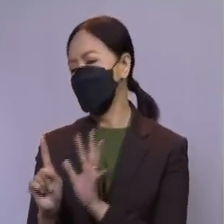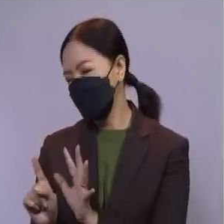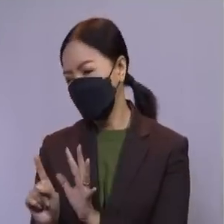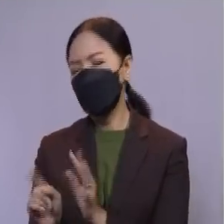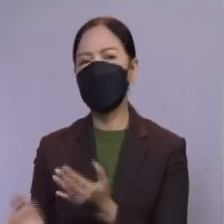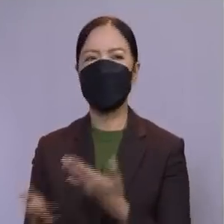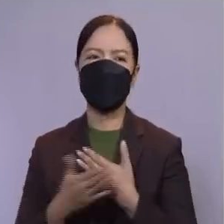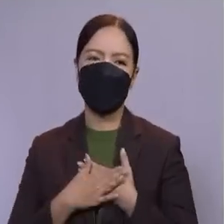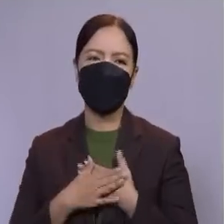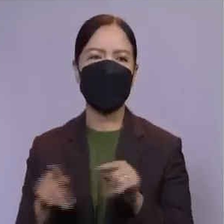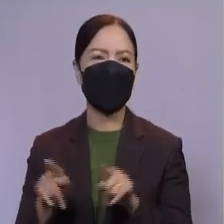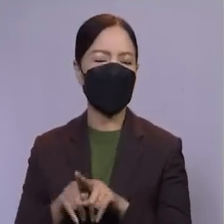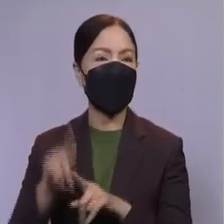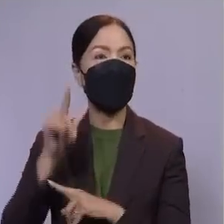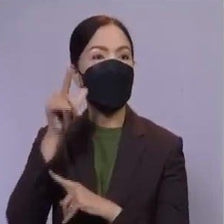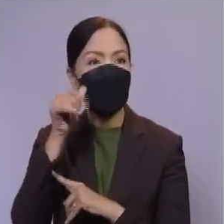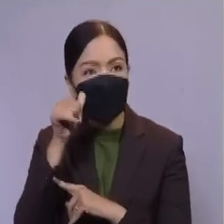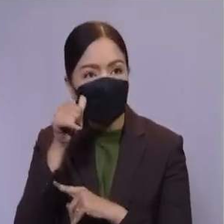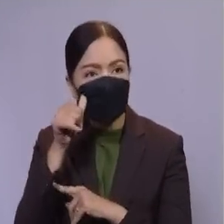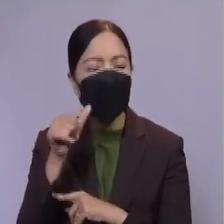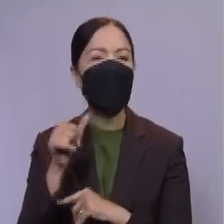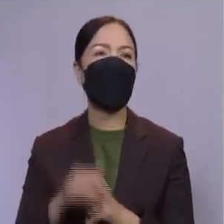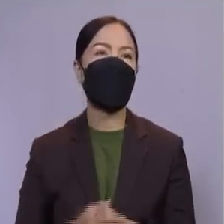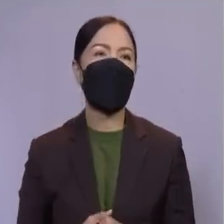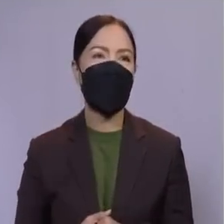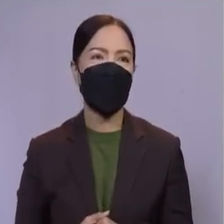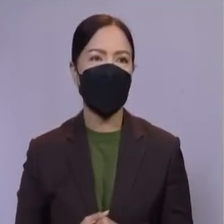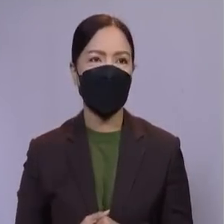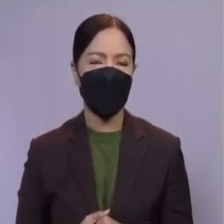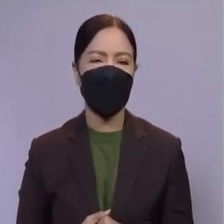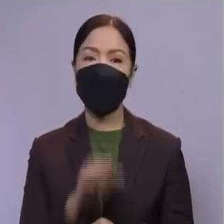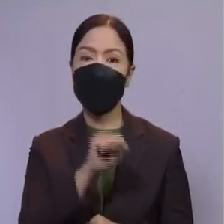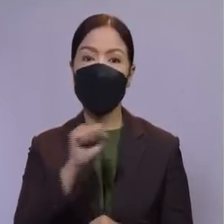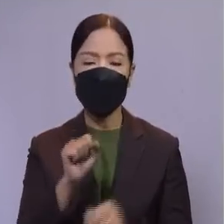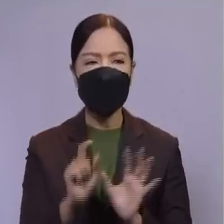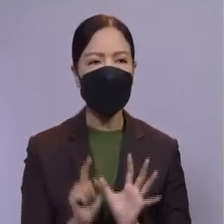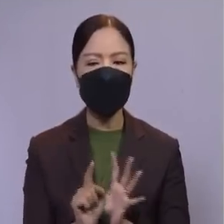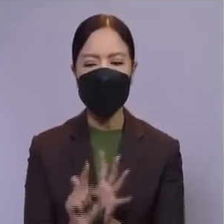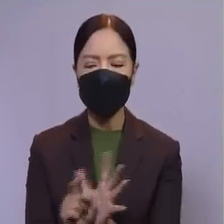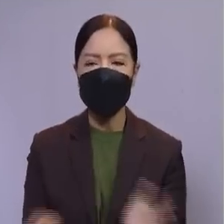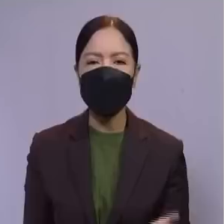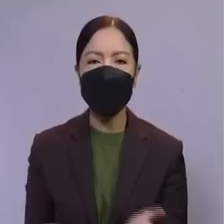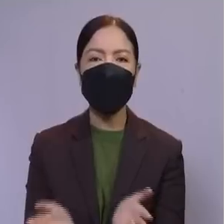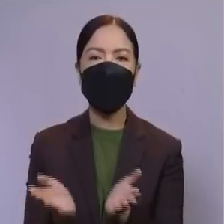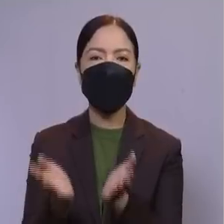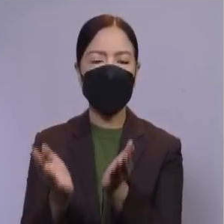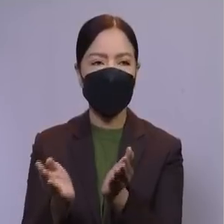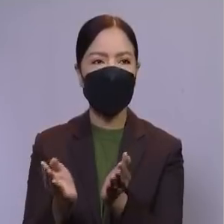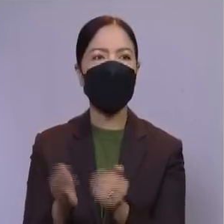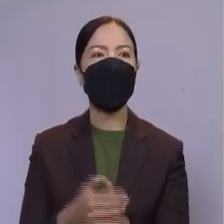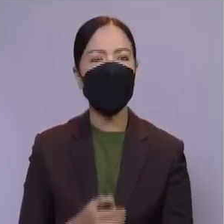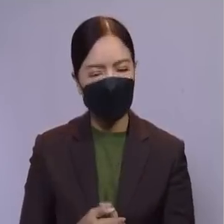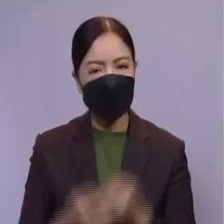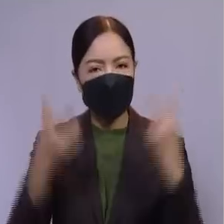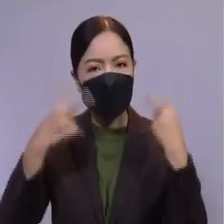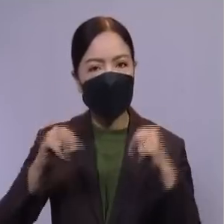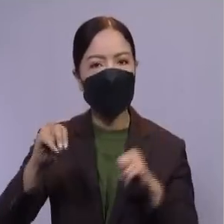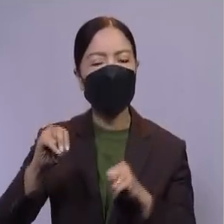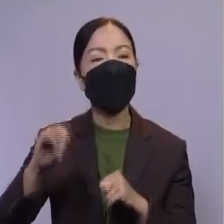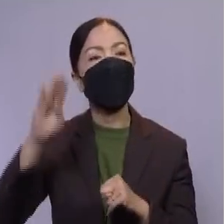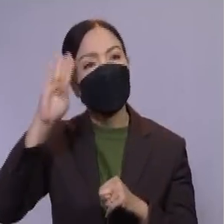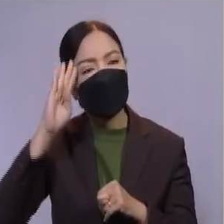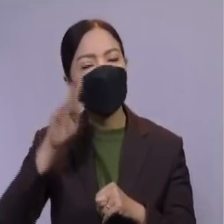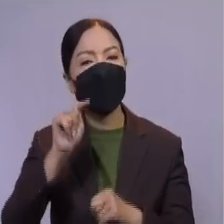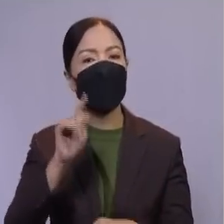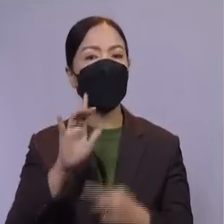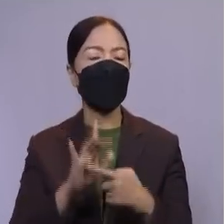แม่แต่ไปอยู่พรรครวมไทยสร้างชาติจะค้นพลพรรคมาเป็นฐานดันบิ๊กตู่สู่เก้าอี้นายกอีกสมัยแว่ว